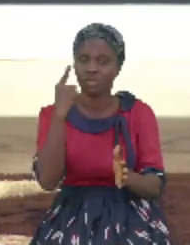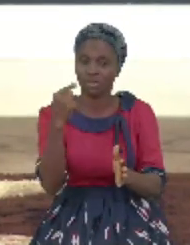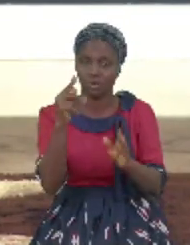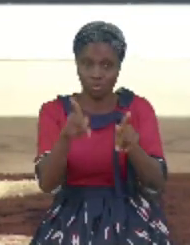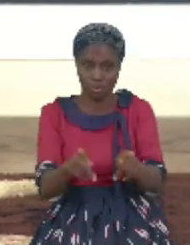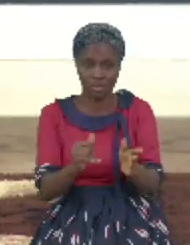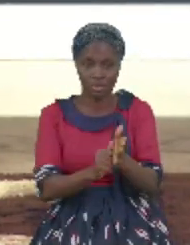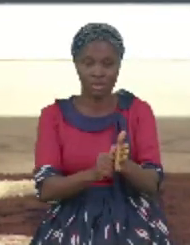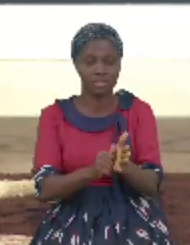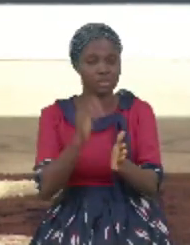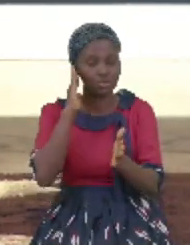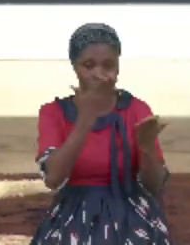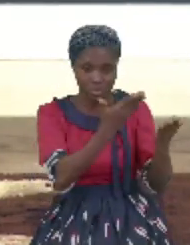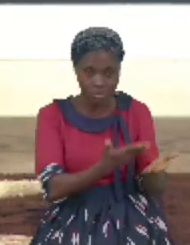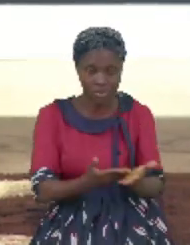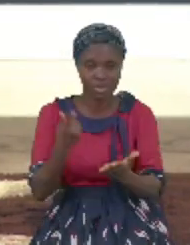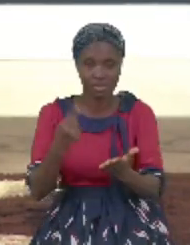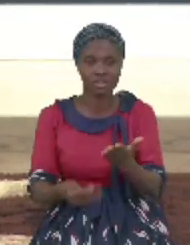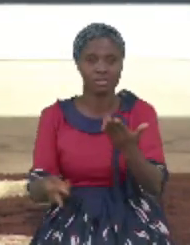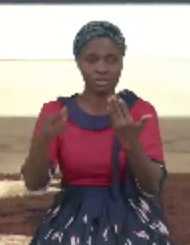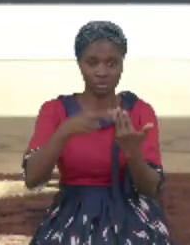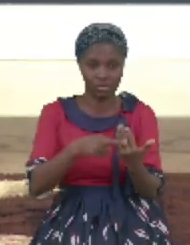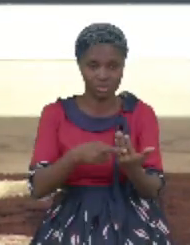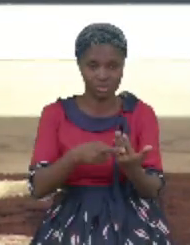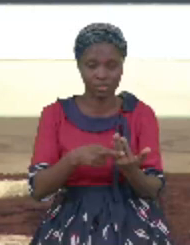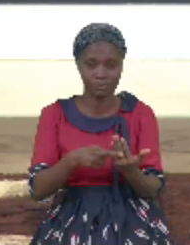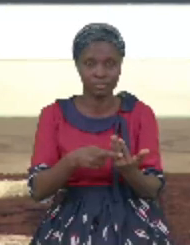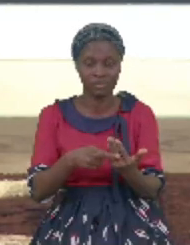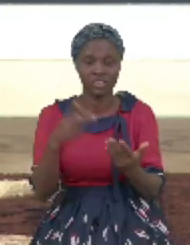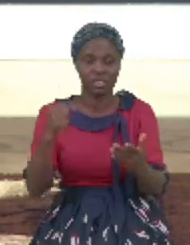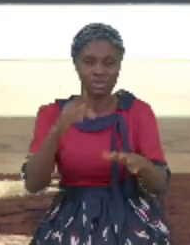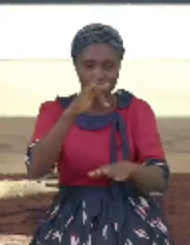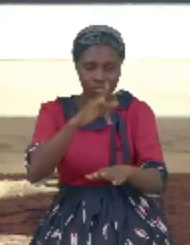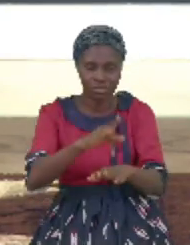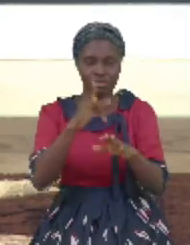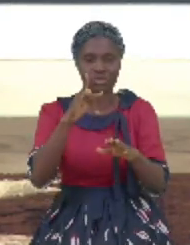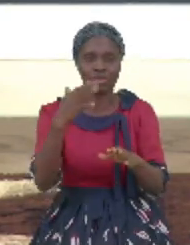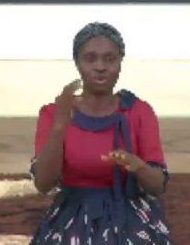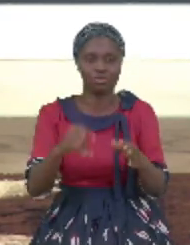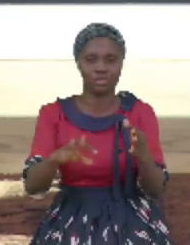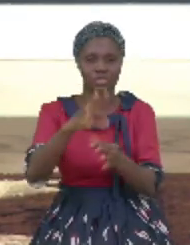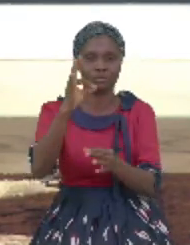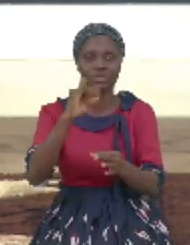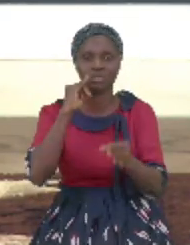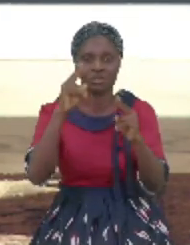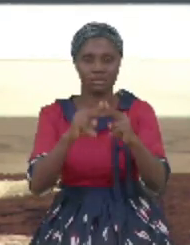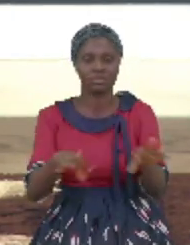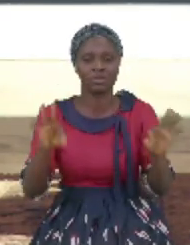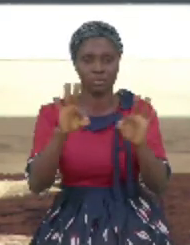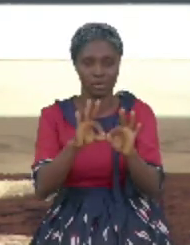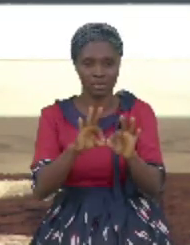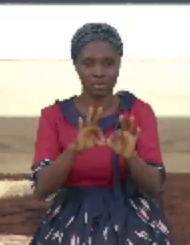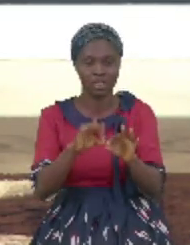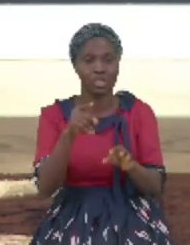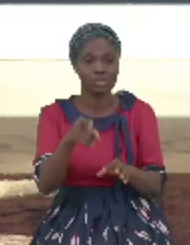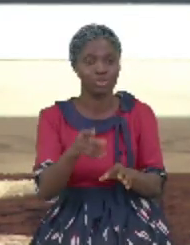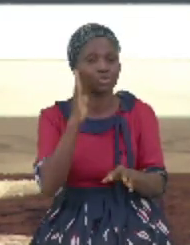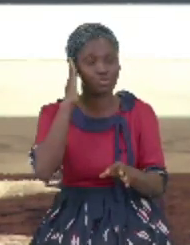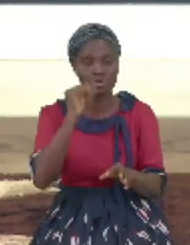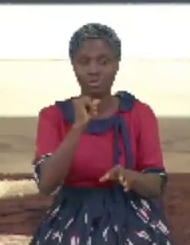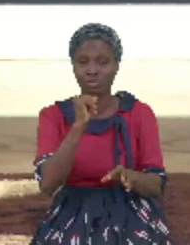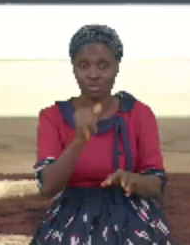quoi que l'homme qui devait amener la restauration soit là, mais il faut que l'esprit soit réveillé. C'est très important. Le réveil